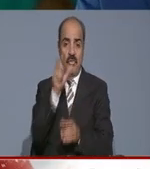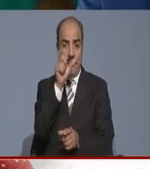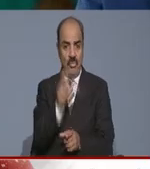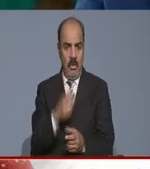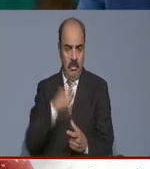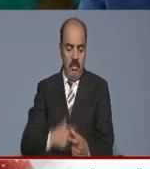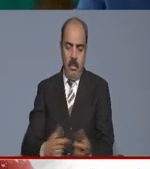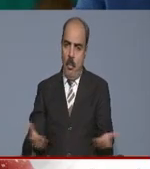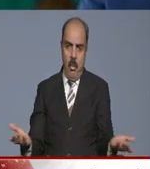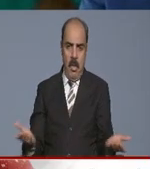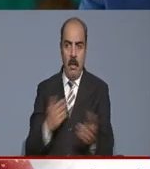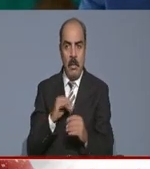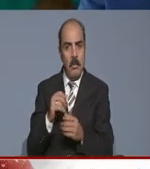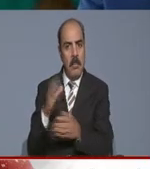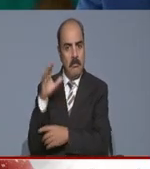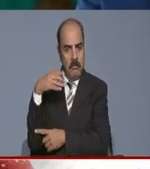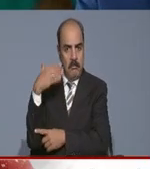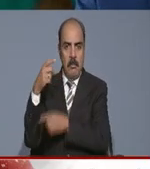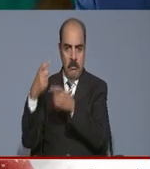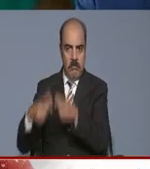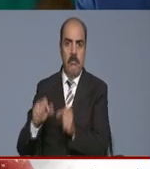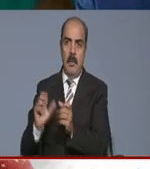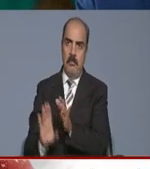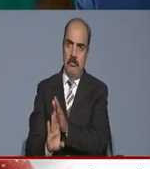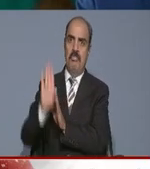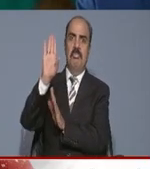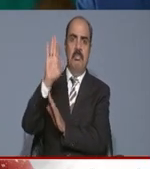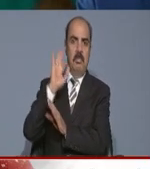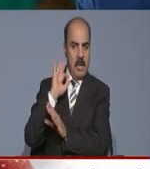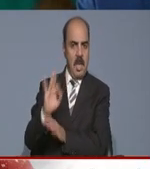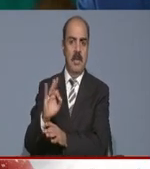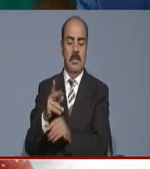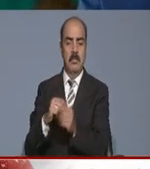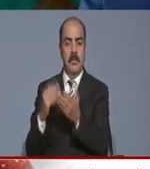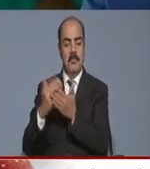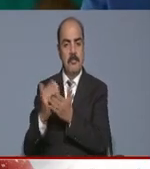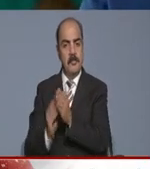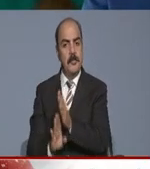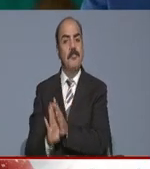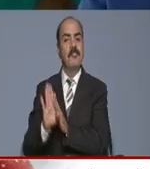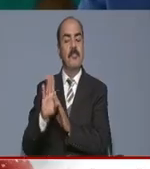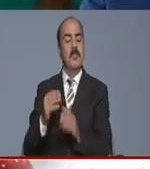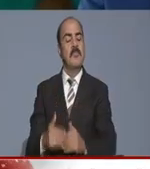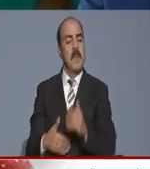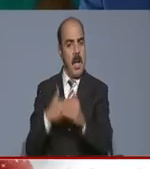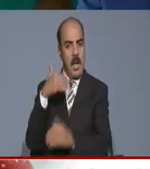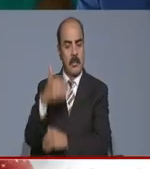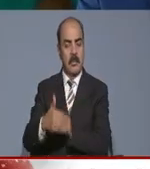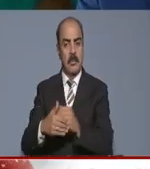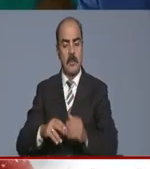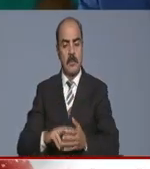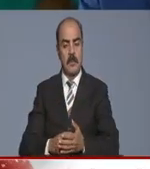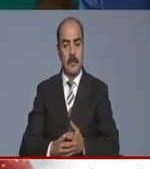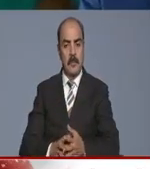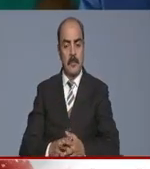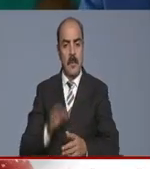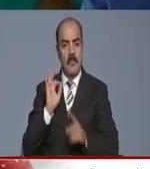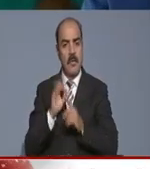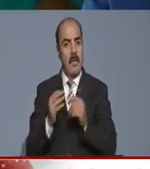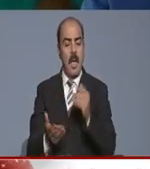الأحادية، وكذلك مع النمو الاقتصادي معنا يمكن قد حققنا